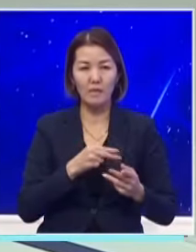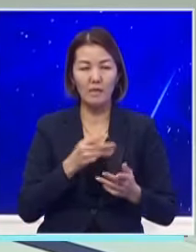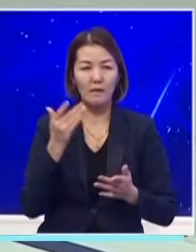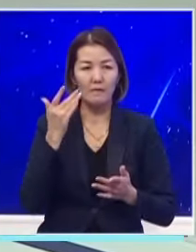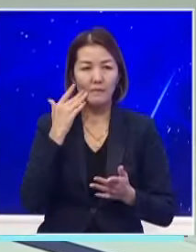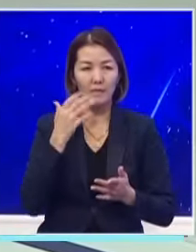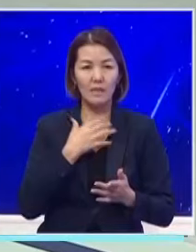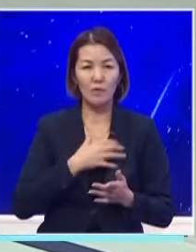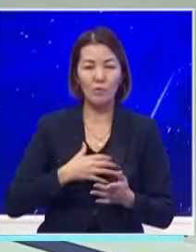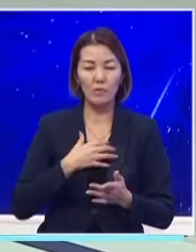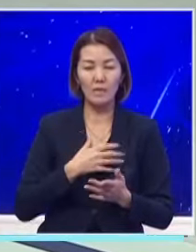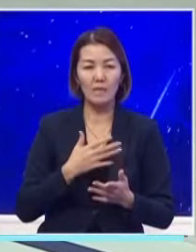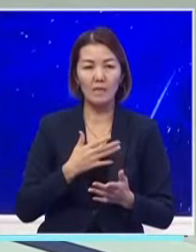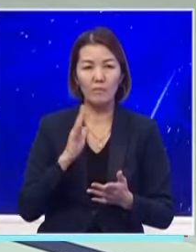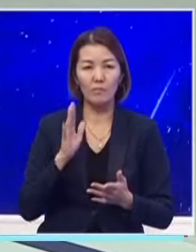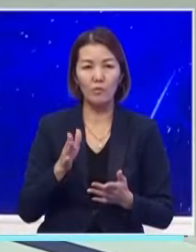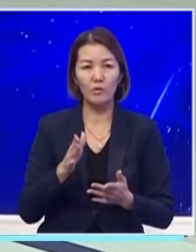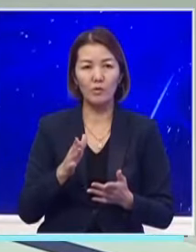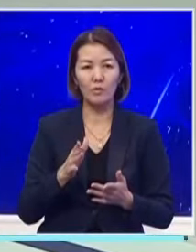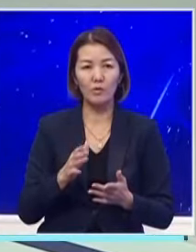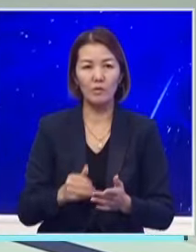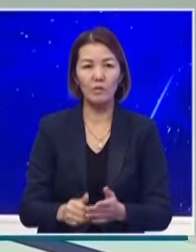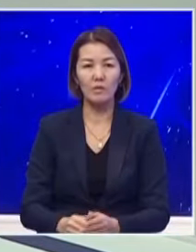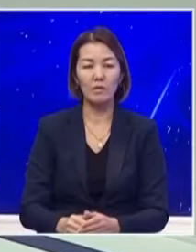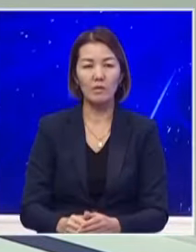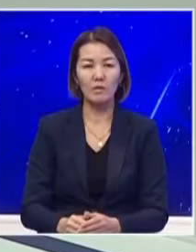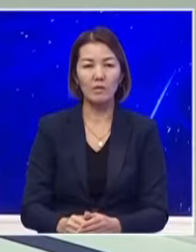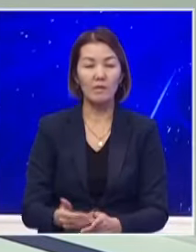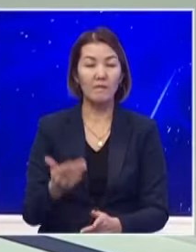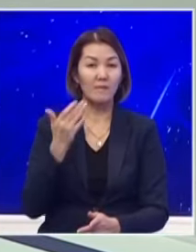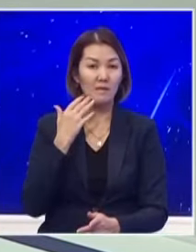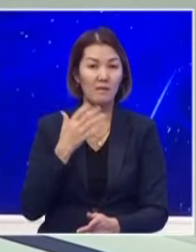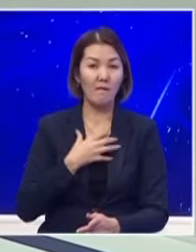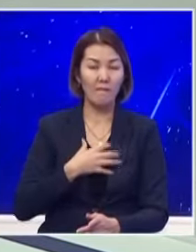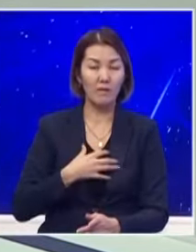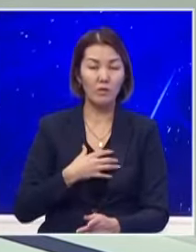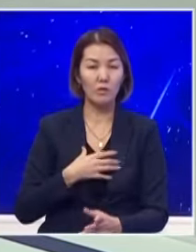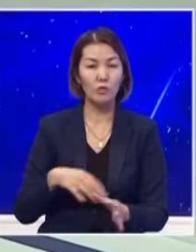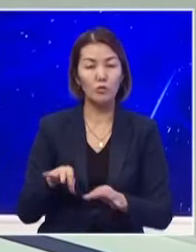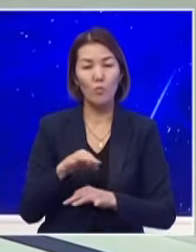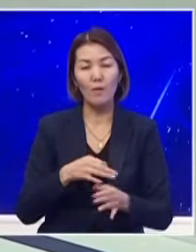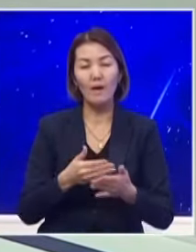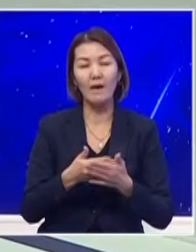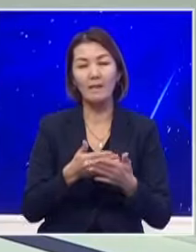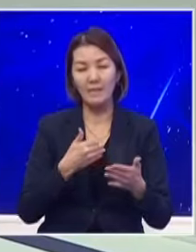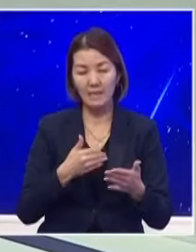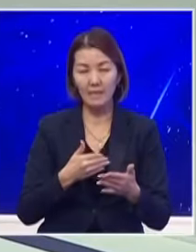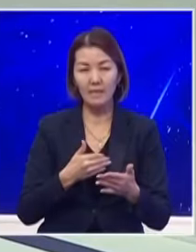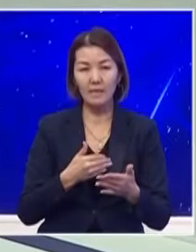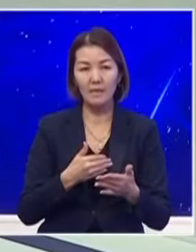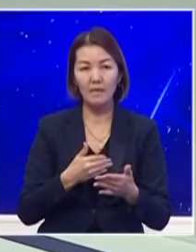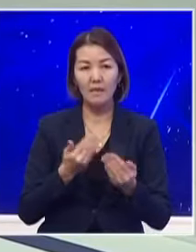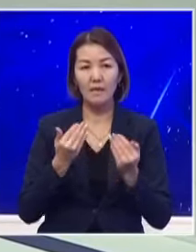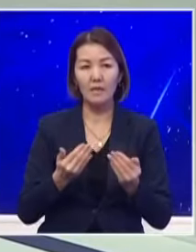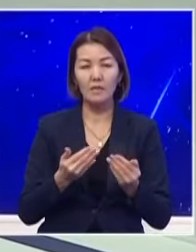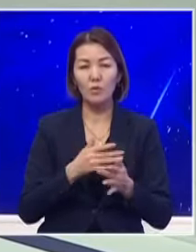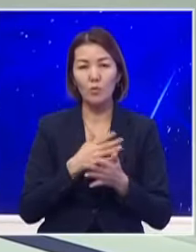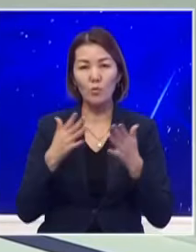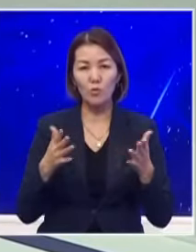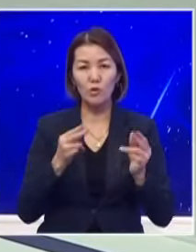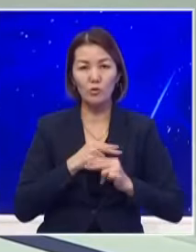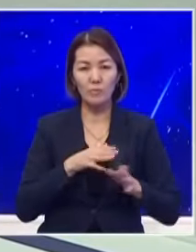өзінің өзектілігіне қарай күн тәртібінен түскен емес ешқашан. Осы жобаға дейін де жасалды, жоба барысында да өте үлкен жұмыстар